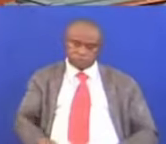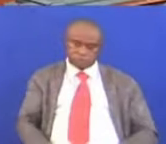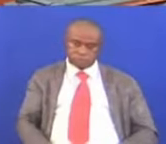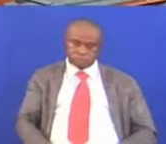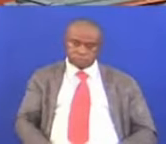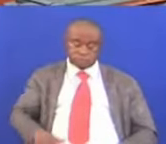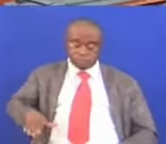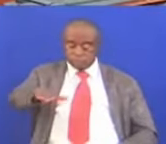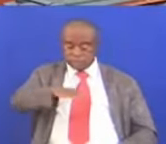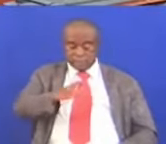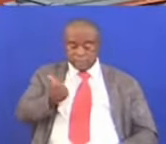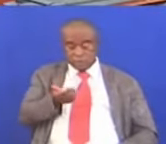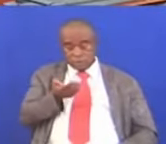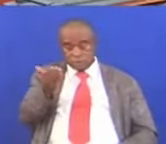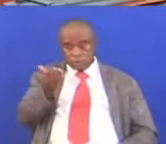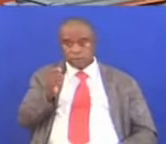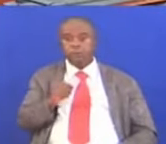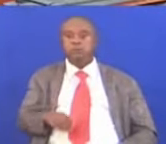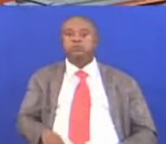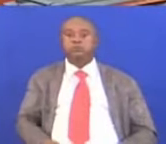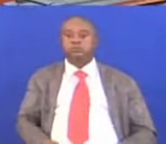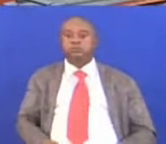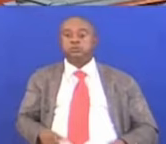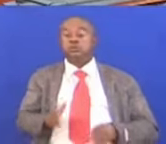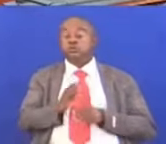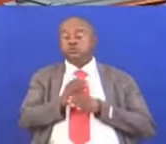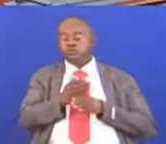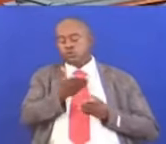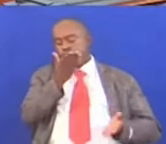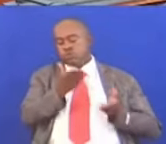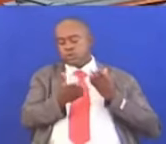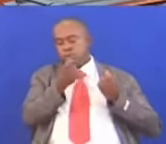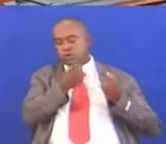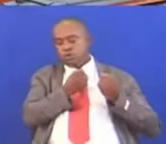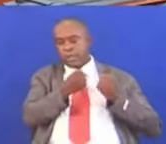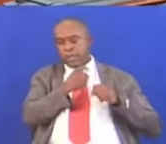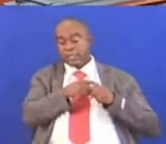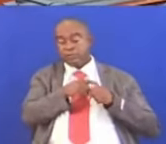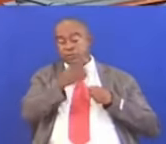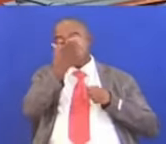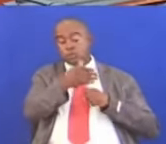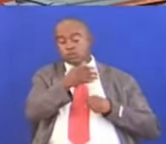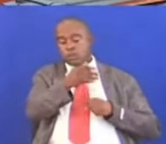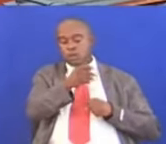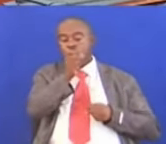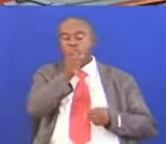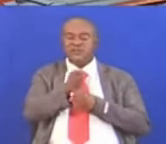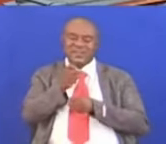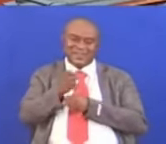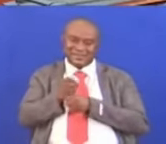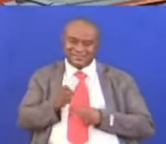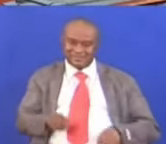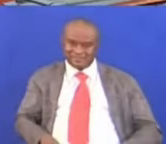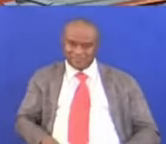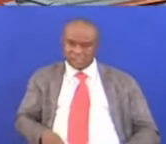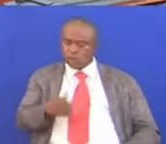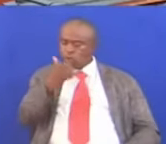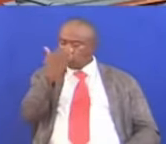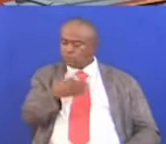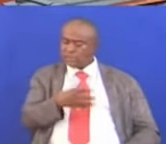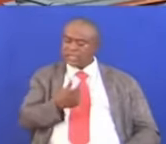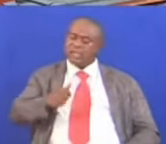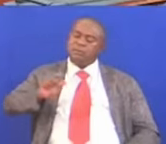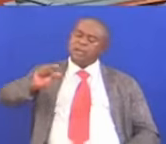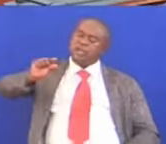eneo jing ni ene laini wa gar wu wend kuuza kishi unu ni wa ya chini